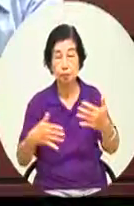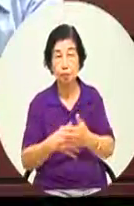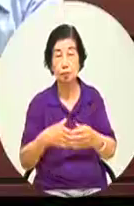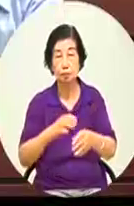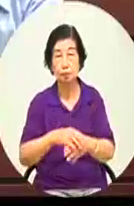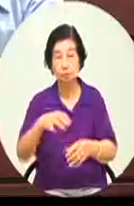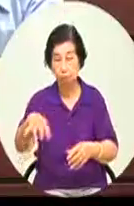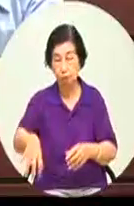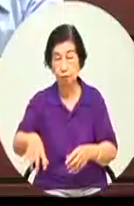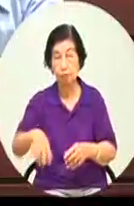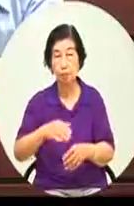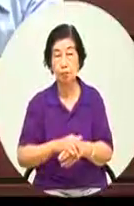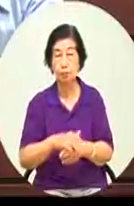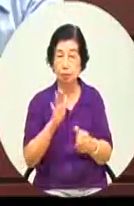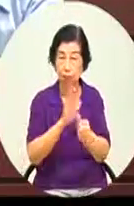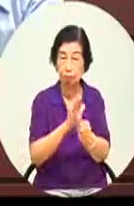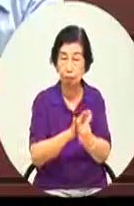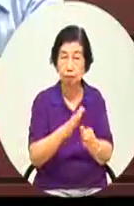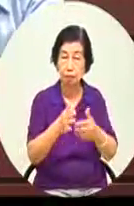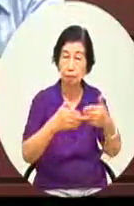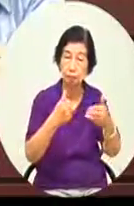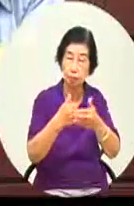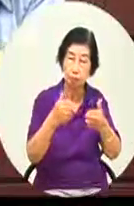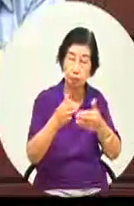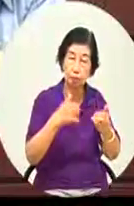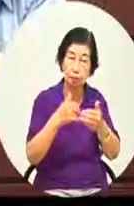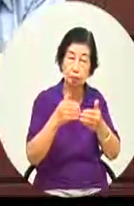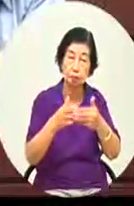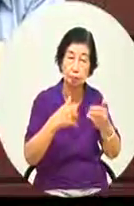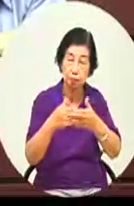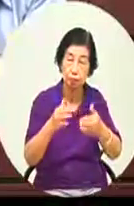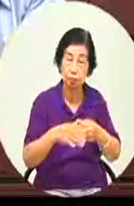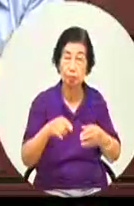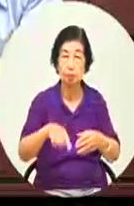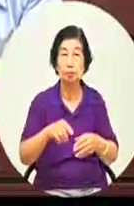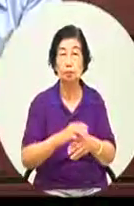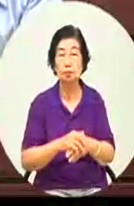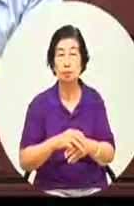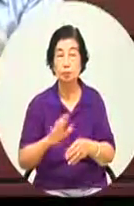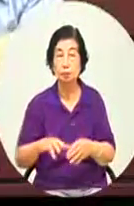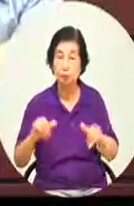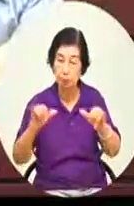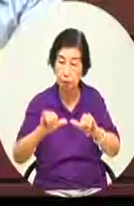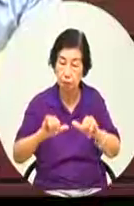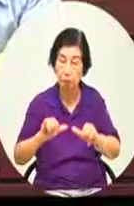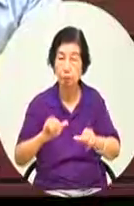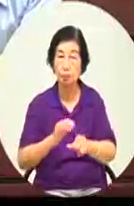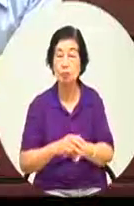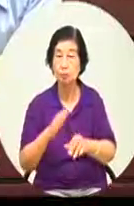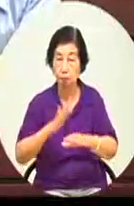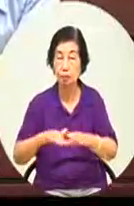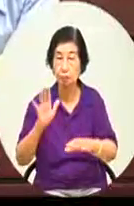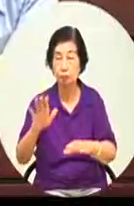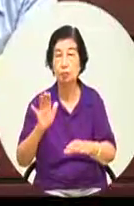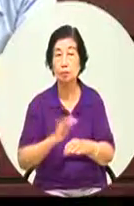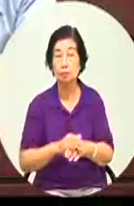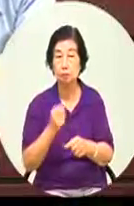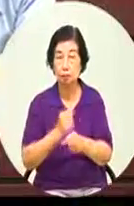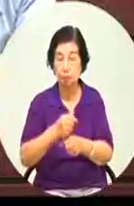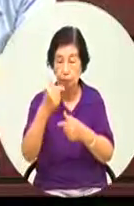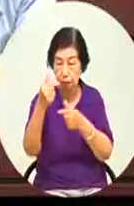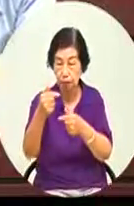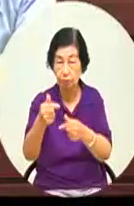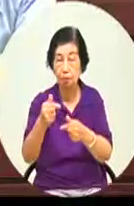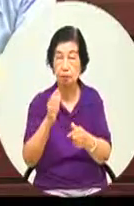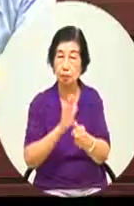哈，应该协助怎么样让整个工程进行当中不可能没有冲击，但是希望能够有完善的这个疏导计划，